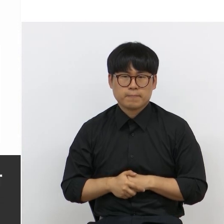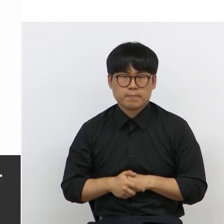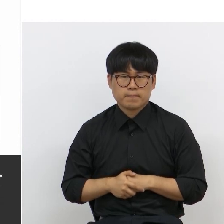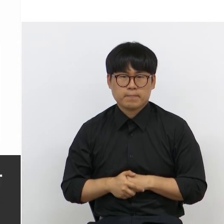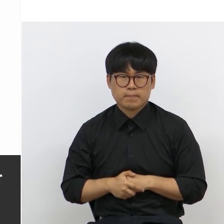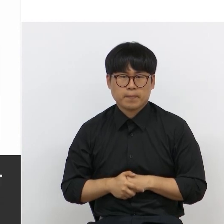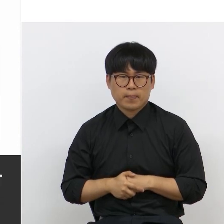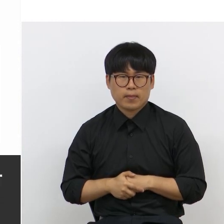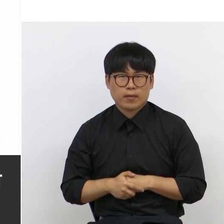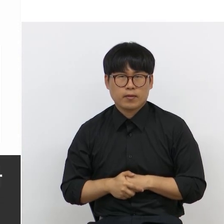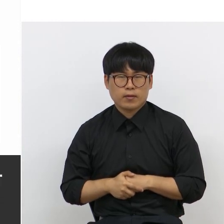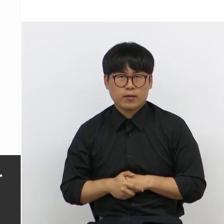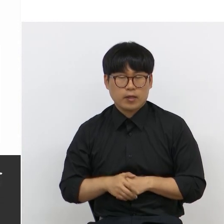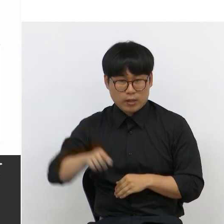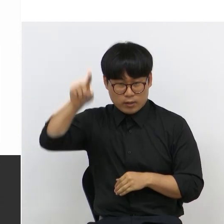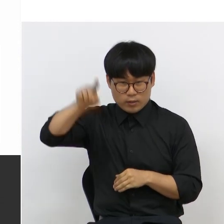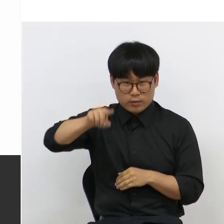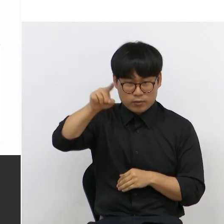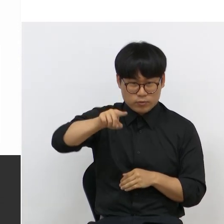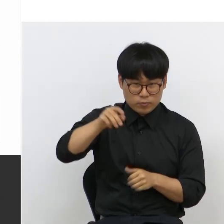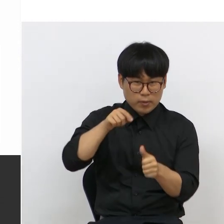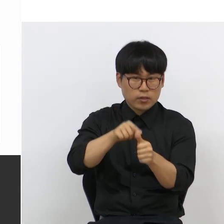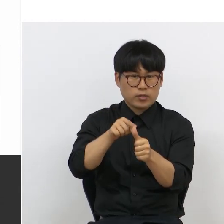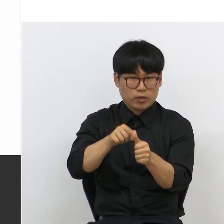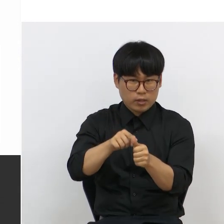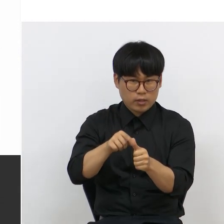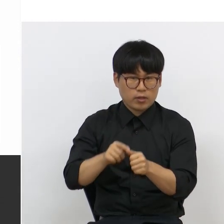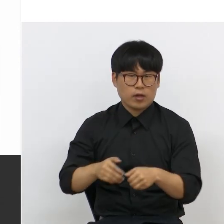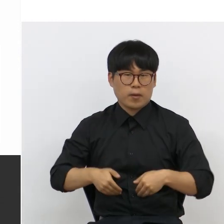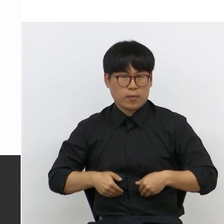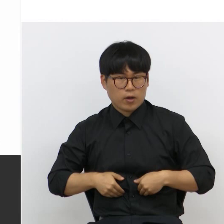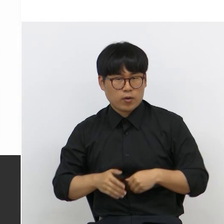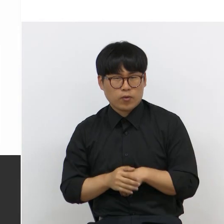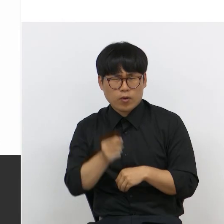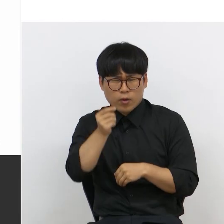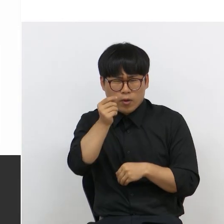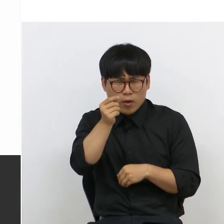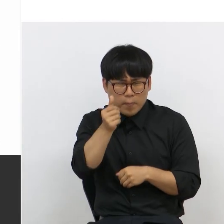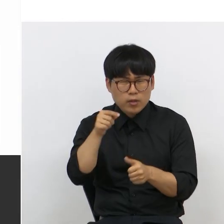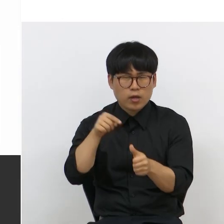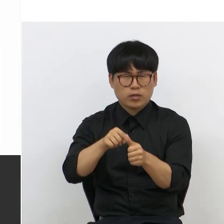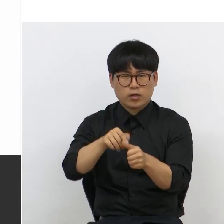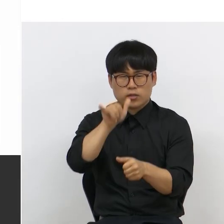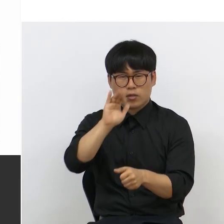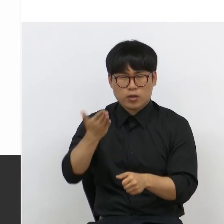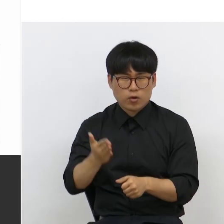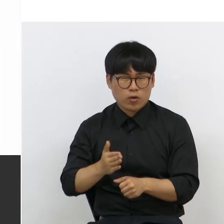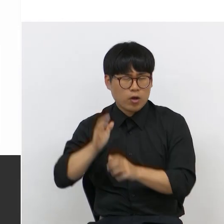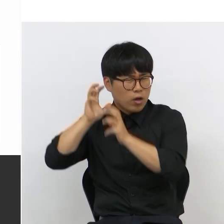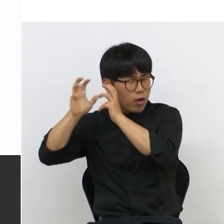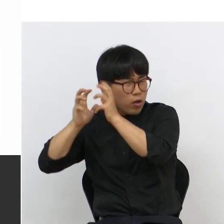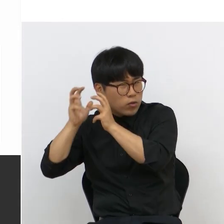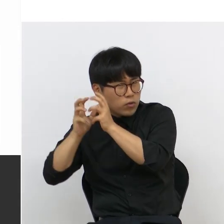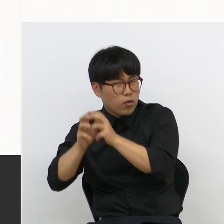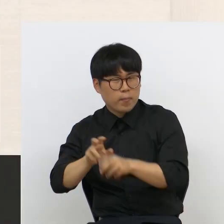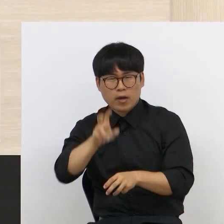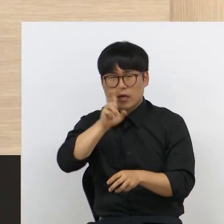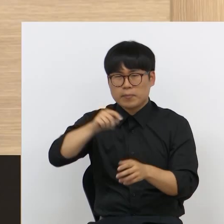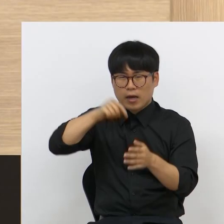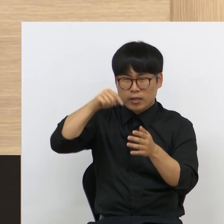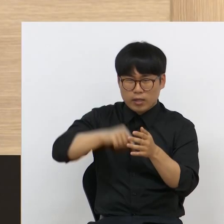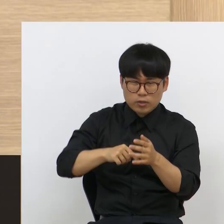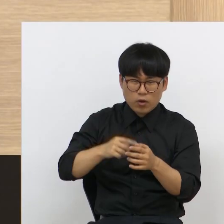특징적으로 주파수 자극이 주기성이 없다든지 미세 구조가 모자란다든지 특히 소음이나 음악 속에서 이해가